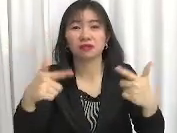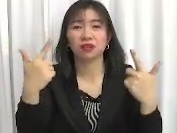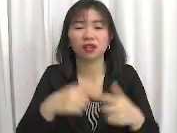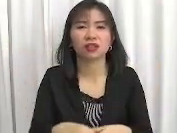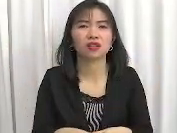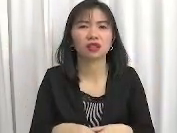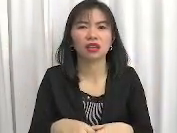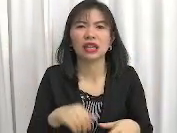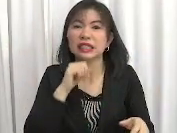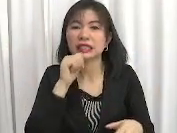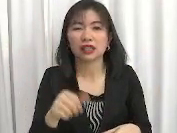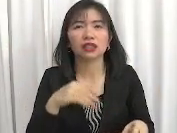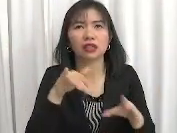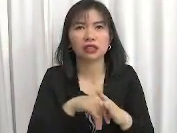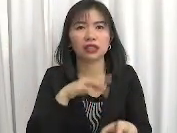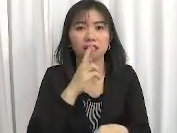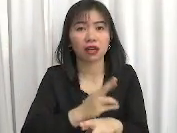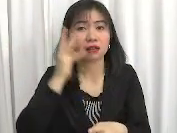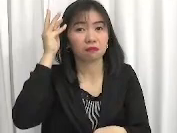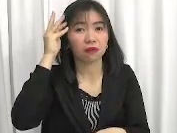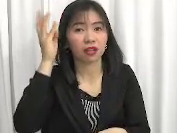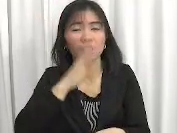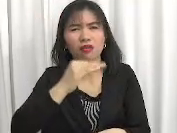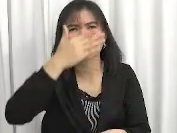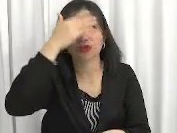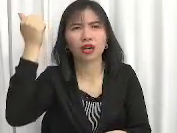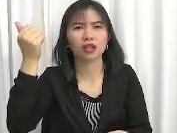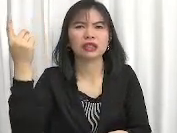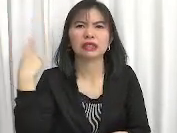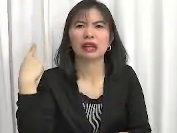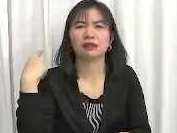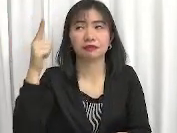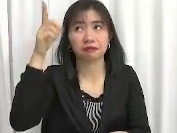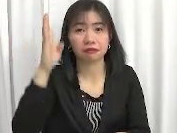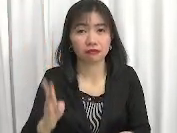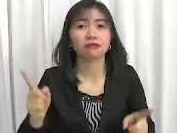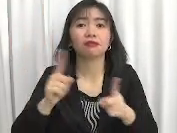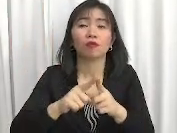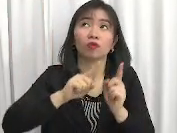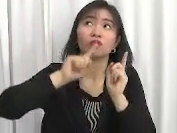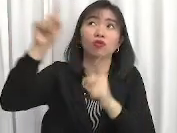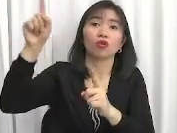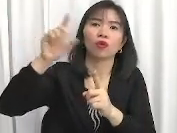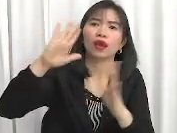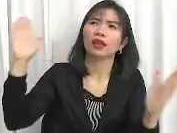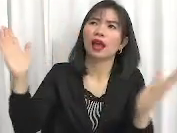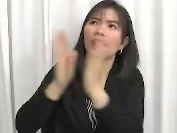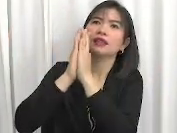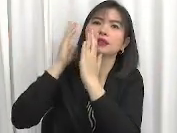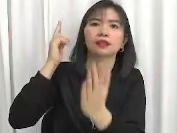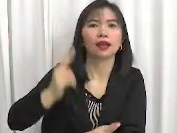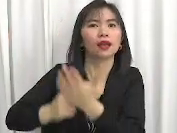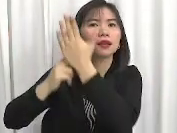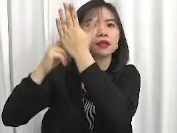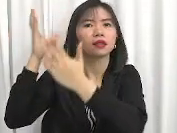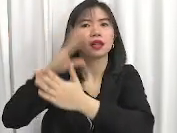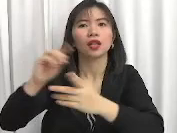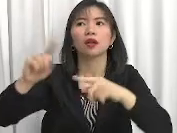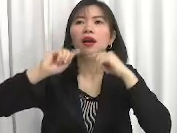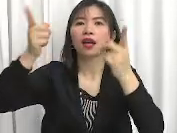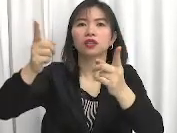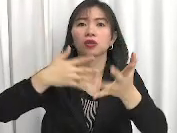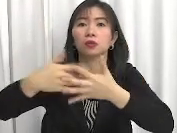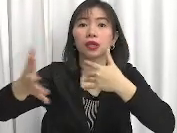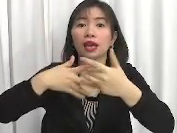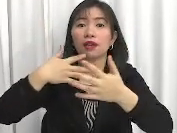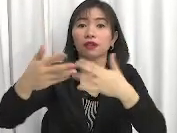lalong nalilimutan na sila ay may Diyos na dapat lapitan. Yes. At doon idulog anumang bagay na